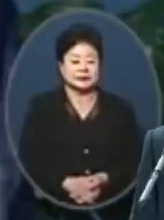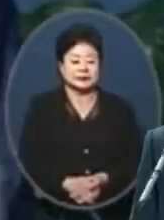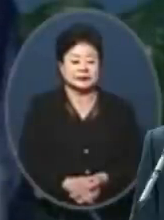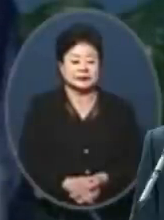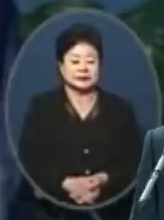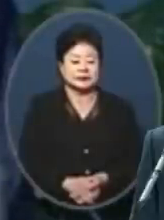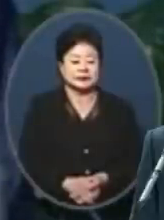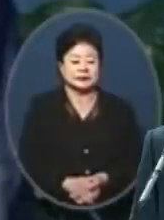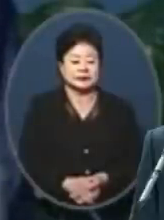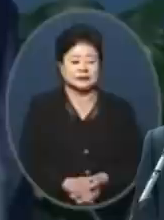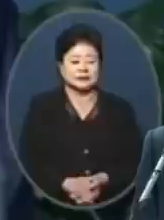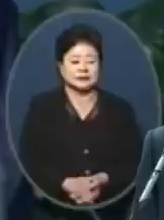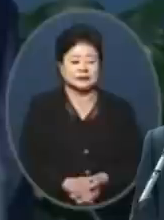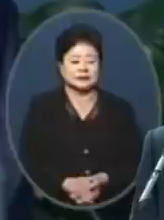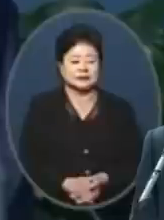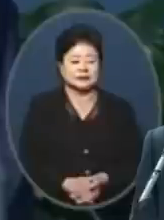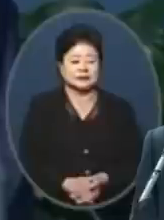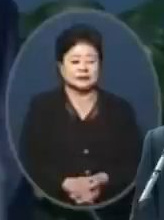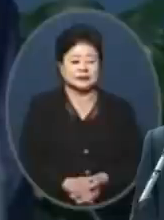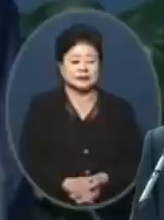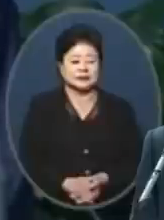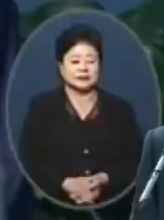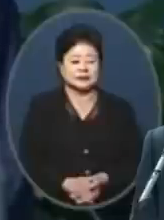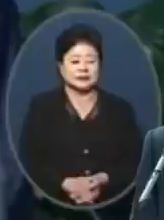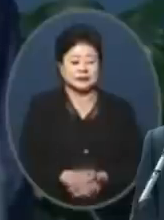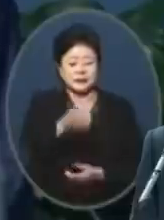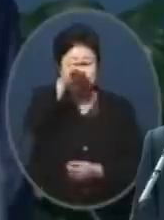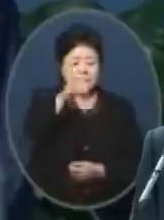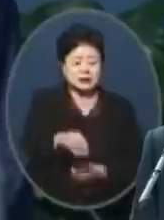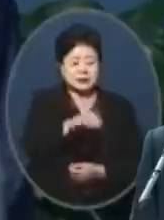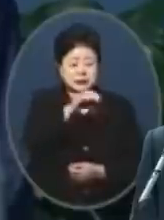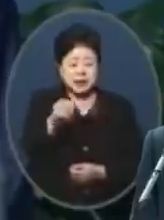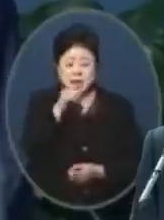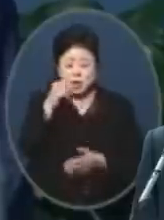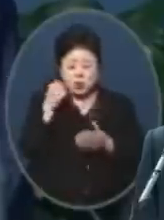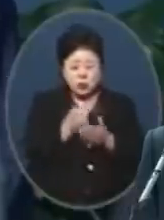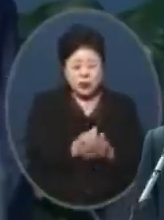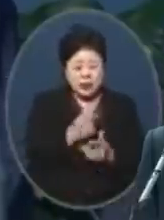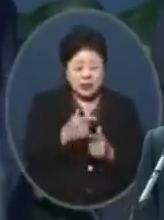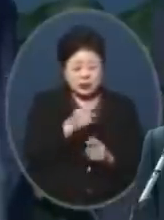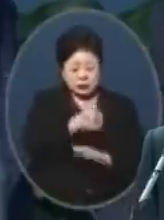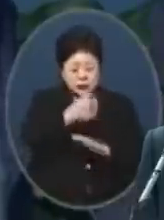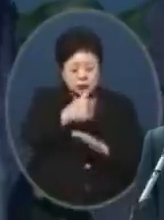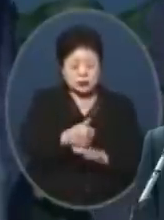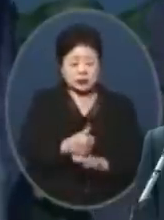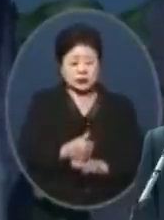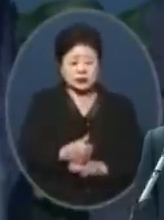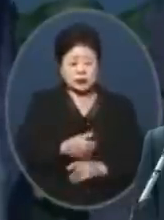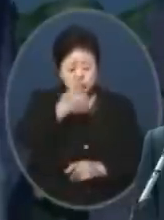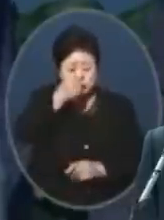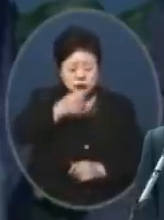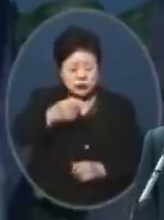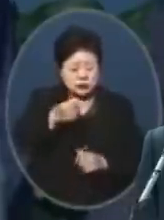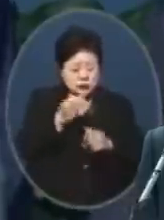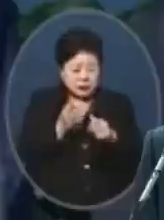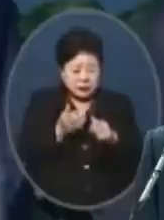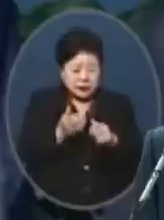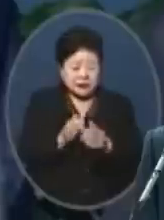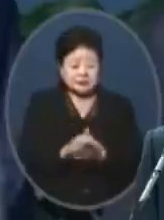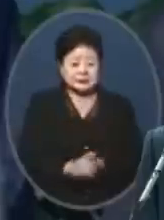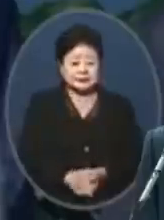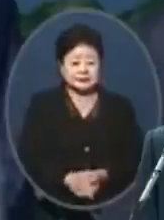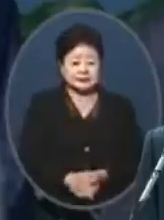in health even as your soul is prospering. 십자가에 못 박은 예수 그리스도를 꿈꾸십시오. So